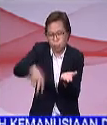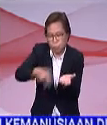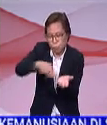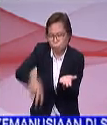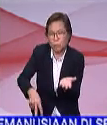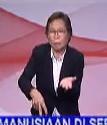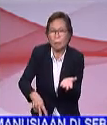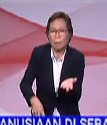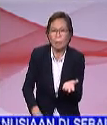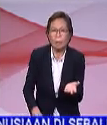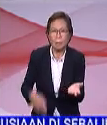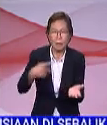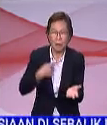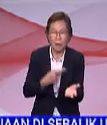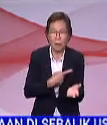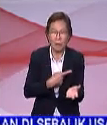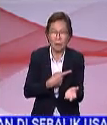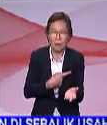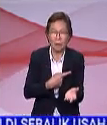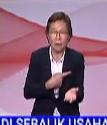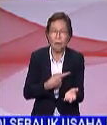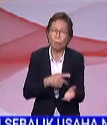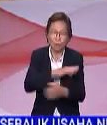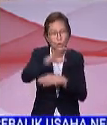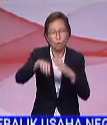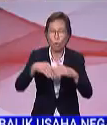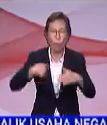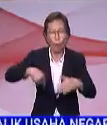jaket kita dia pakai awal gelar jaket semua tu.